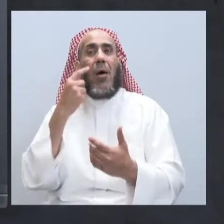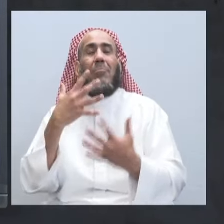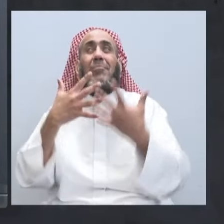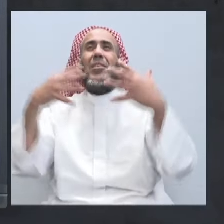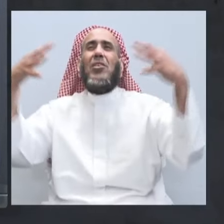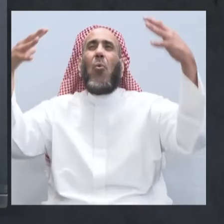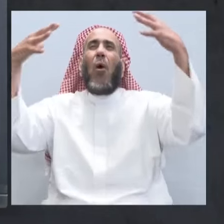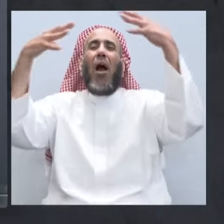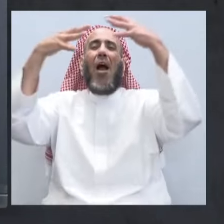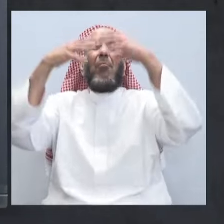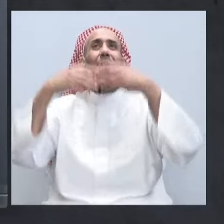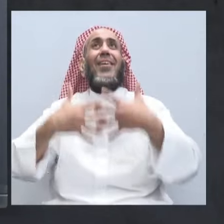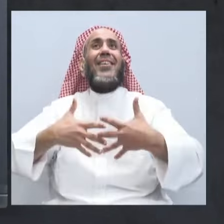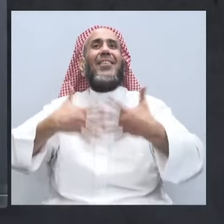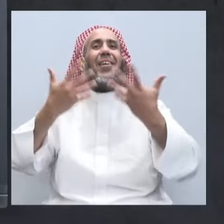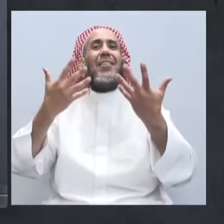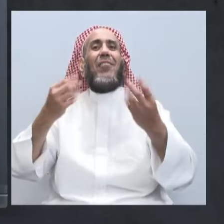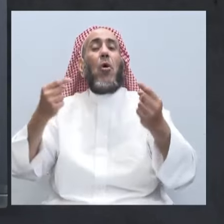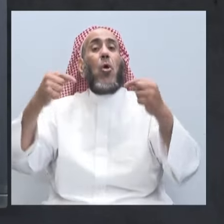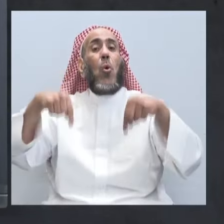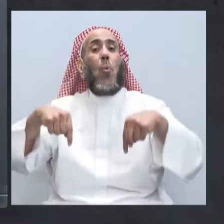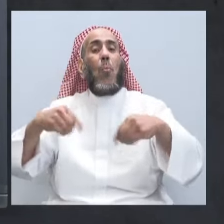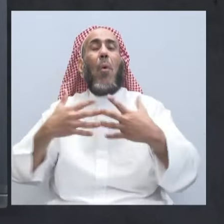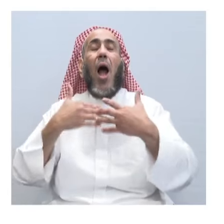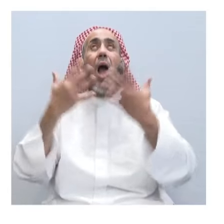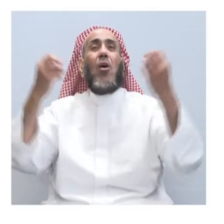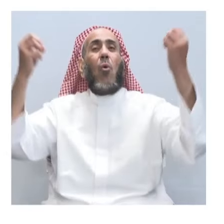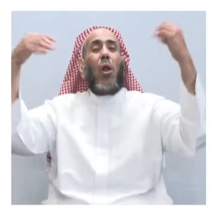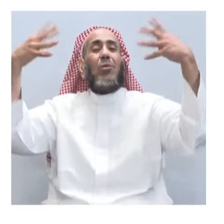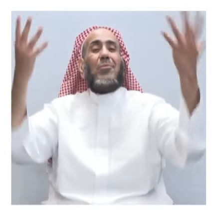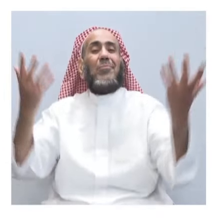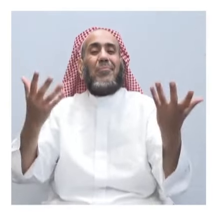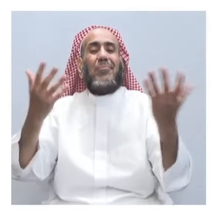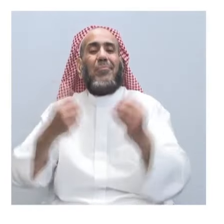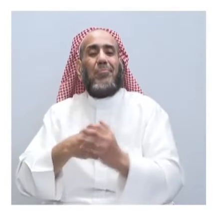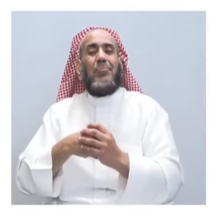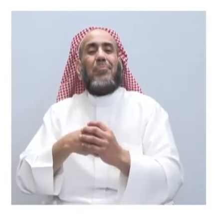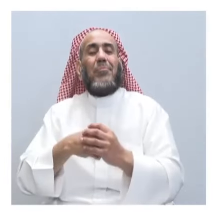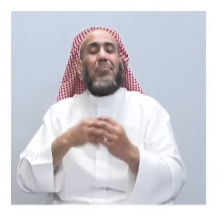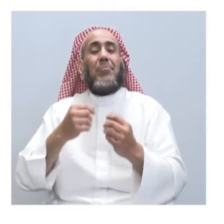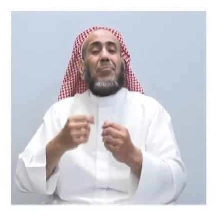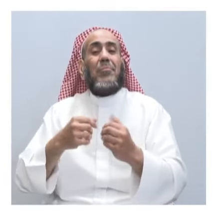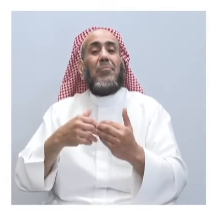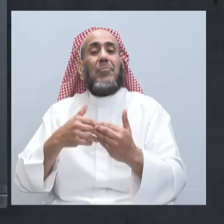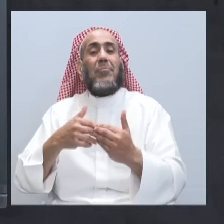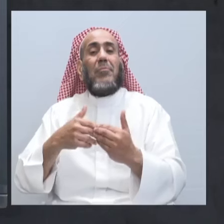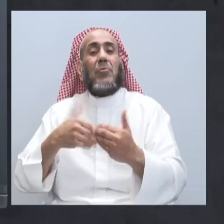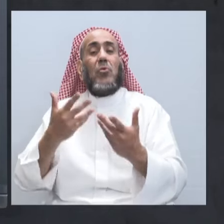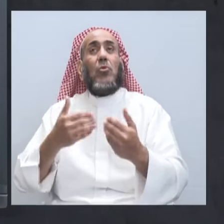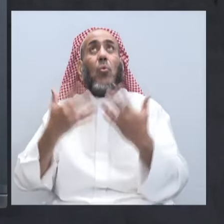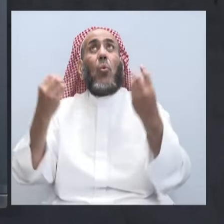غائم فيتبادر وان اليوم خيرات الله عز وجل ست